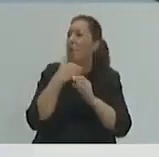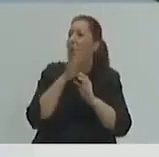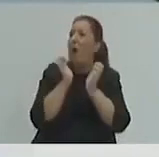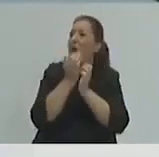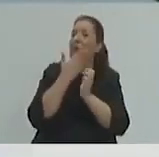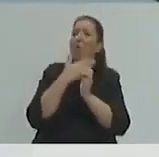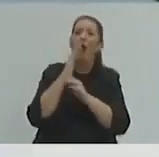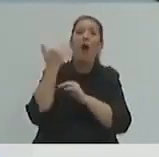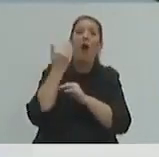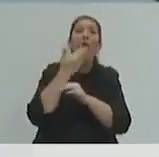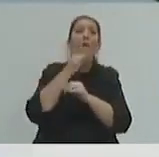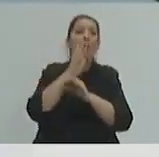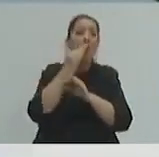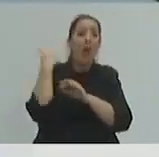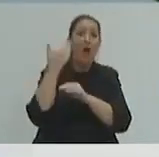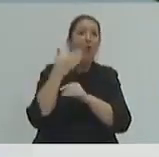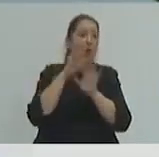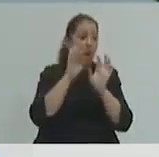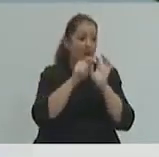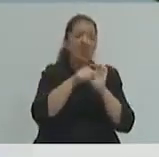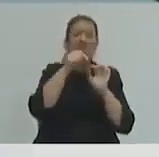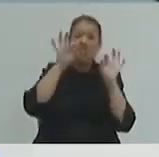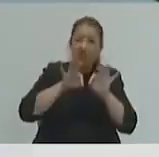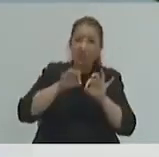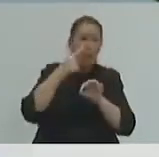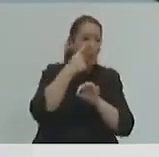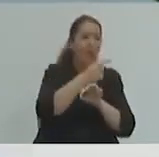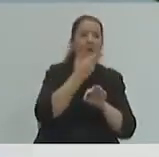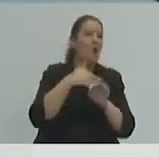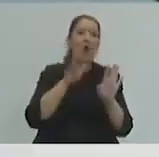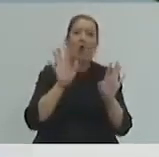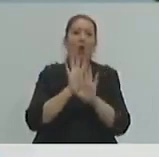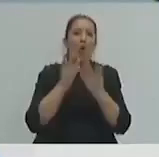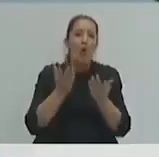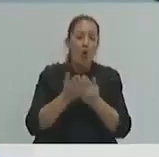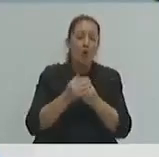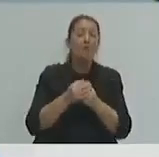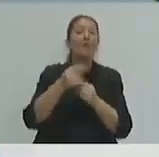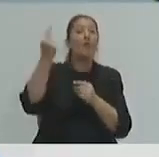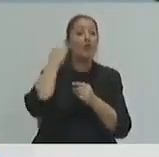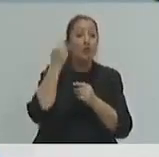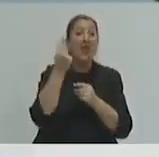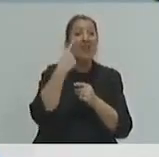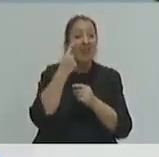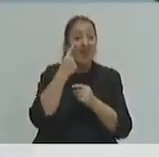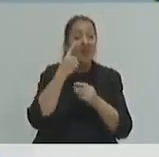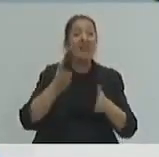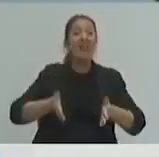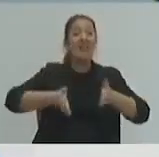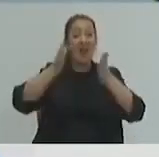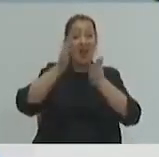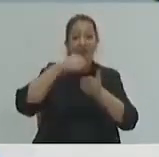Bugün hastane kapılarında terk edilen kimsesizler yok elhamdülillah. Dün devlet dairelerinden